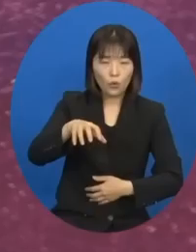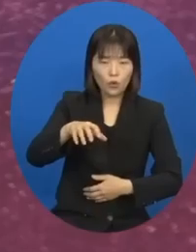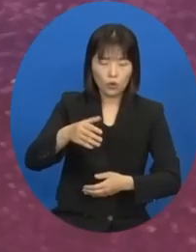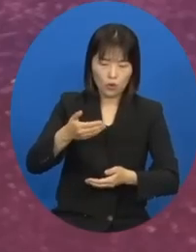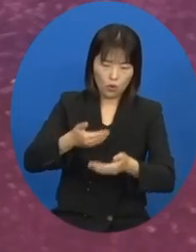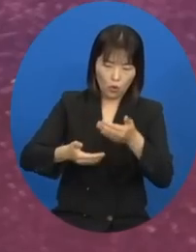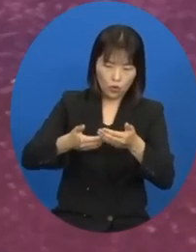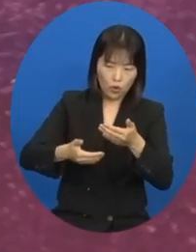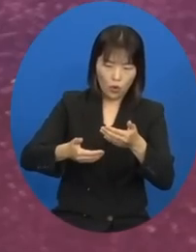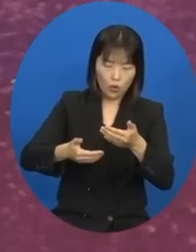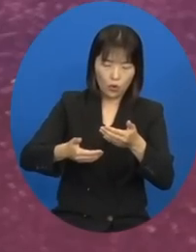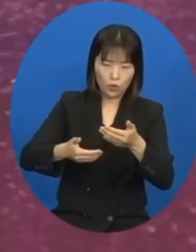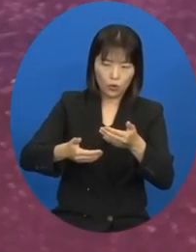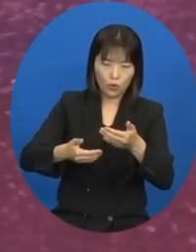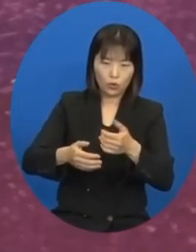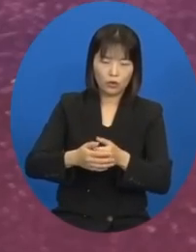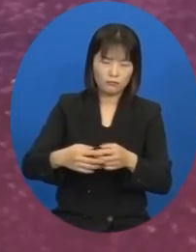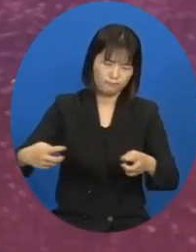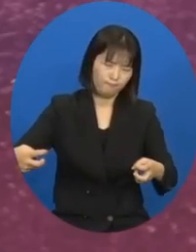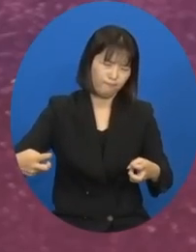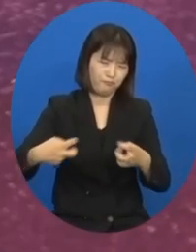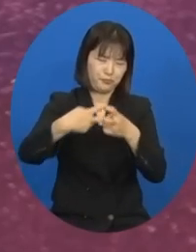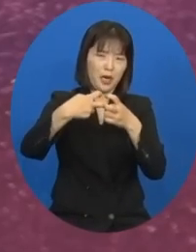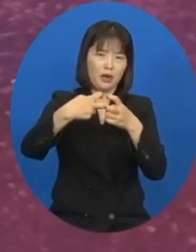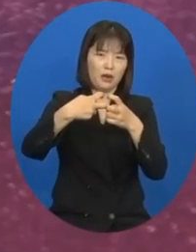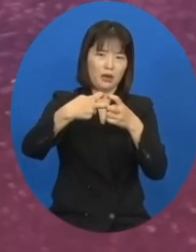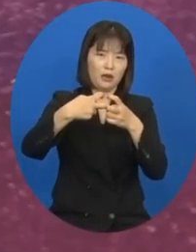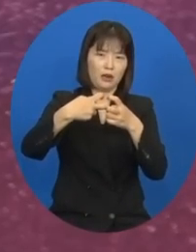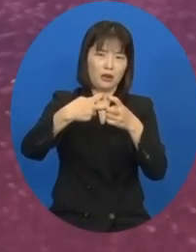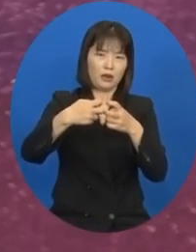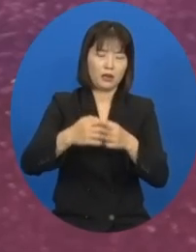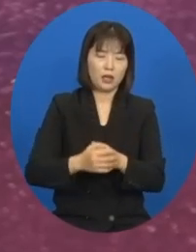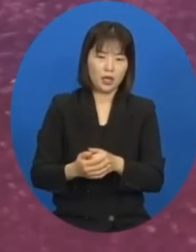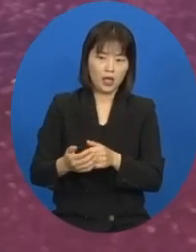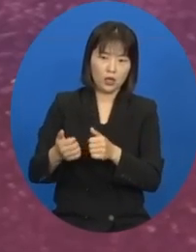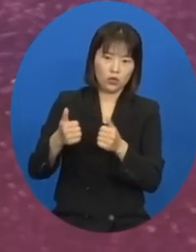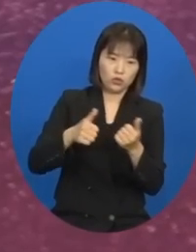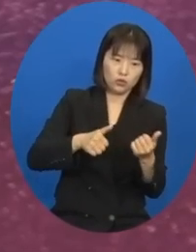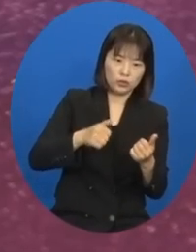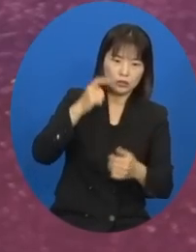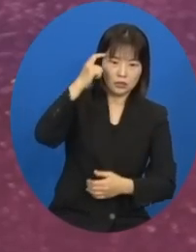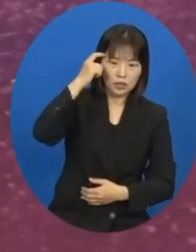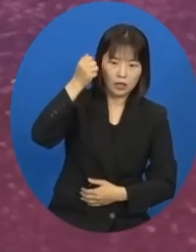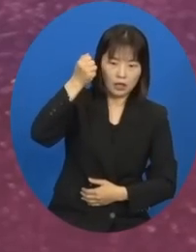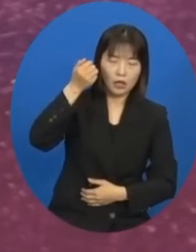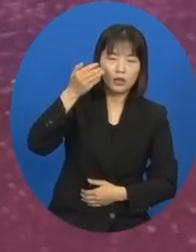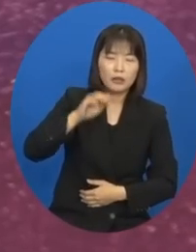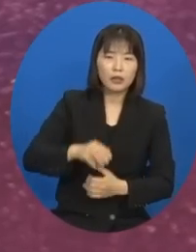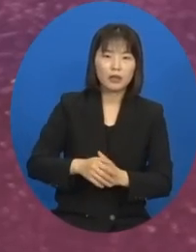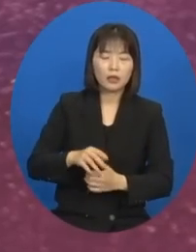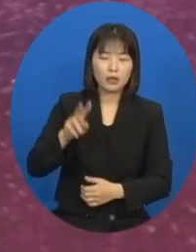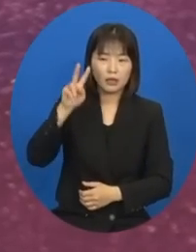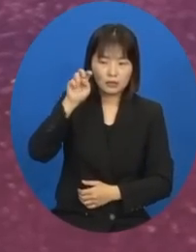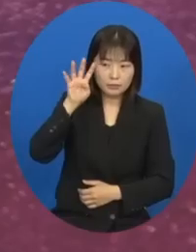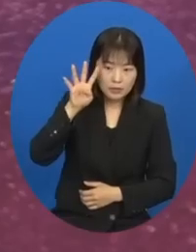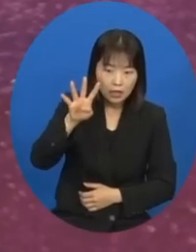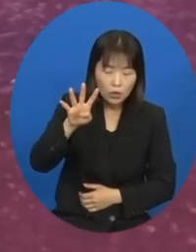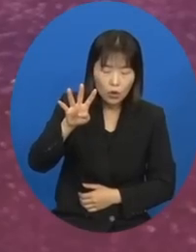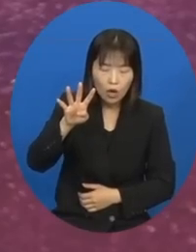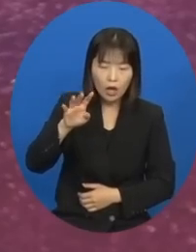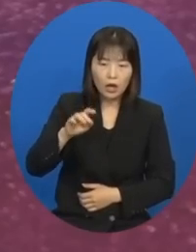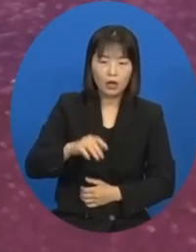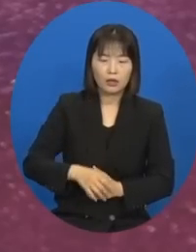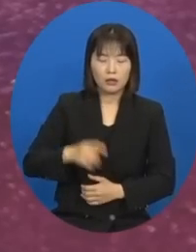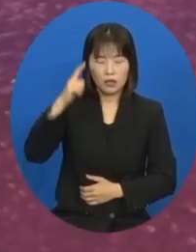반대편 차선에서 오는 차와 정면 충돌한 거예요 거의 이제 죽을 줄 알았는데 24일 동안 깨어나지 못하고